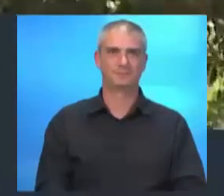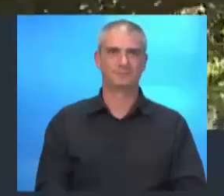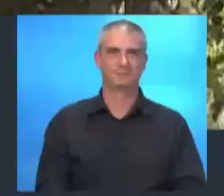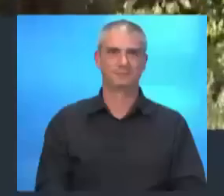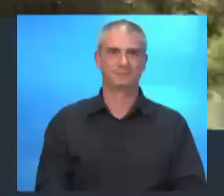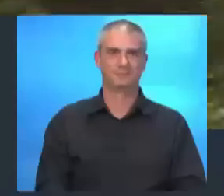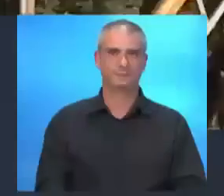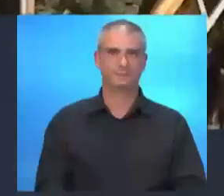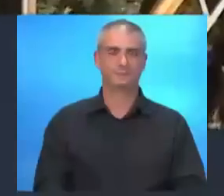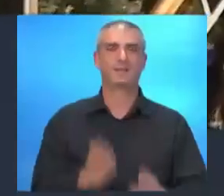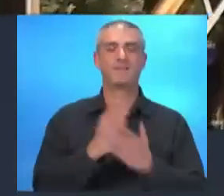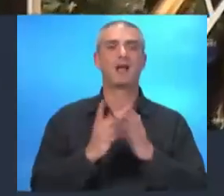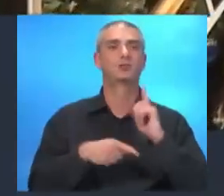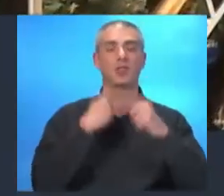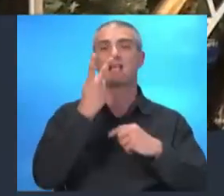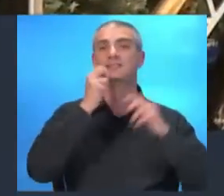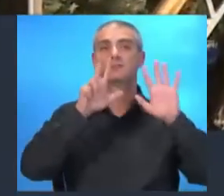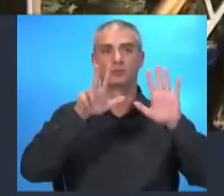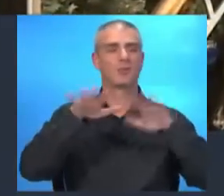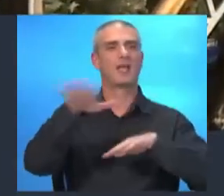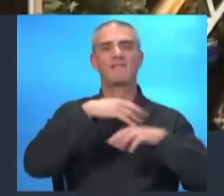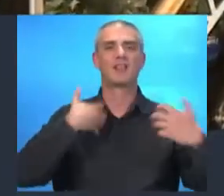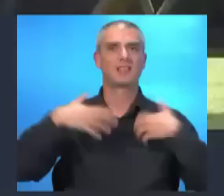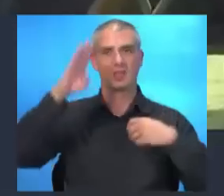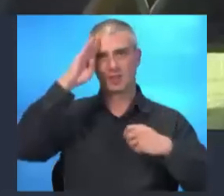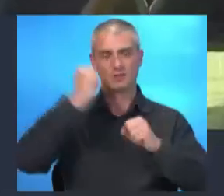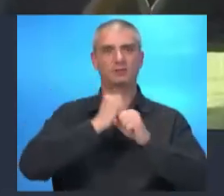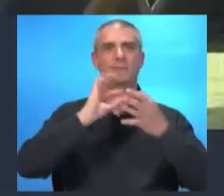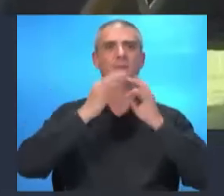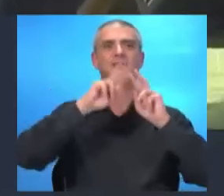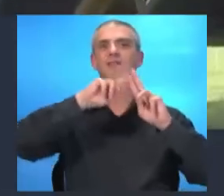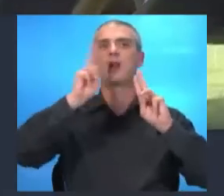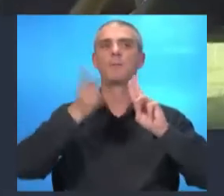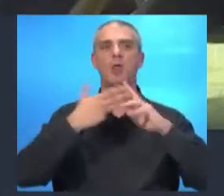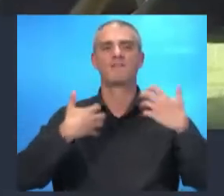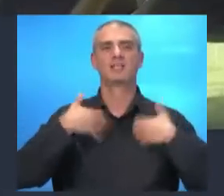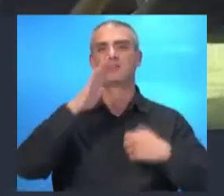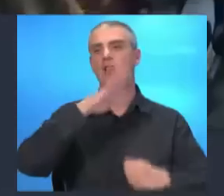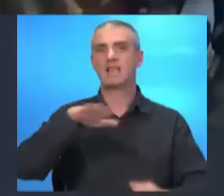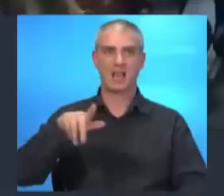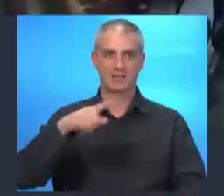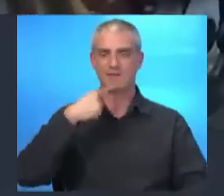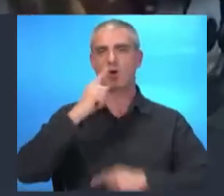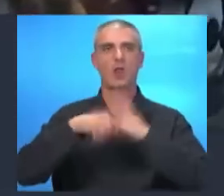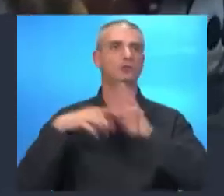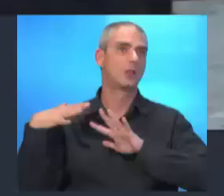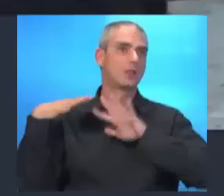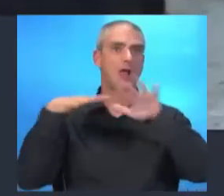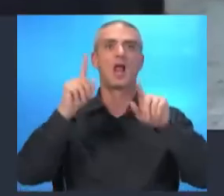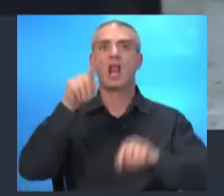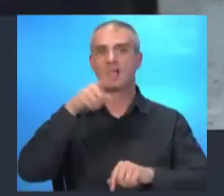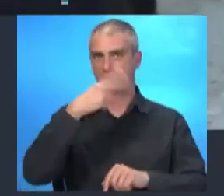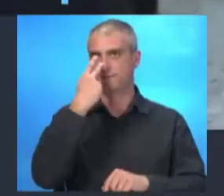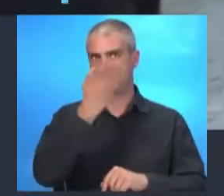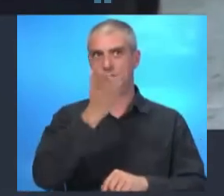זו הפעם ה-28 שכאן ברחבת תיאטרון חיפה מתקיים הפסטיבל הבינלאומי להצגות ילדים. בכל שנה באים לכאן אלפים, ועיניכם הרואות